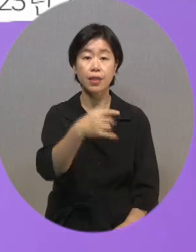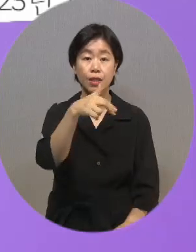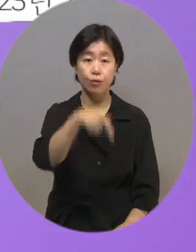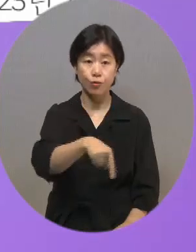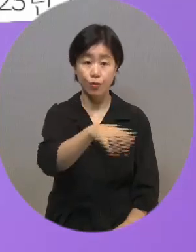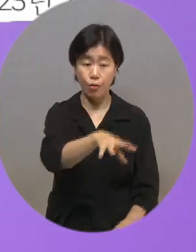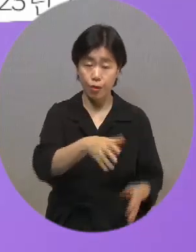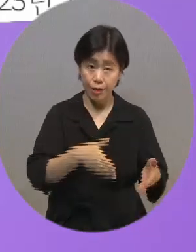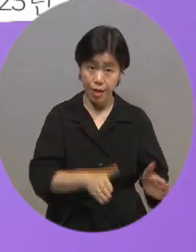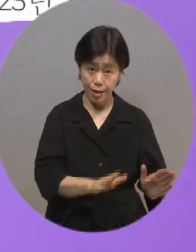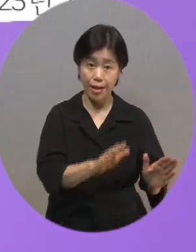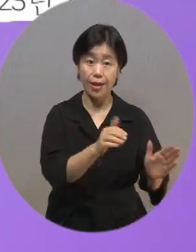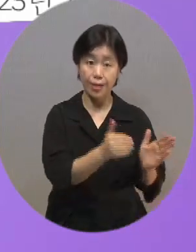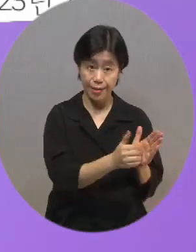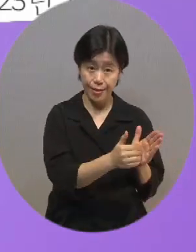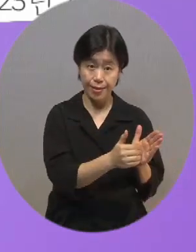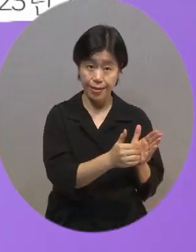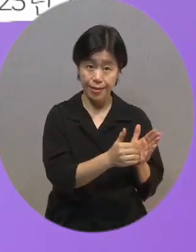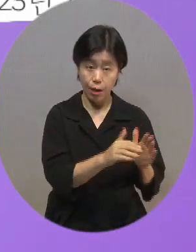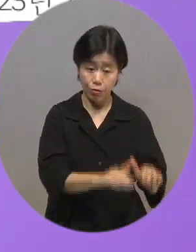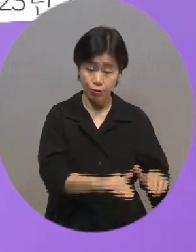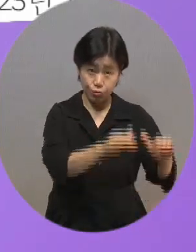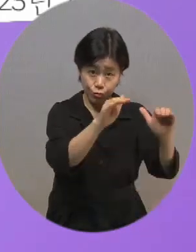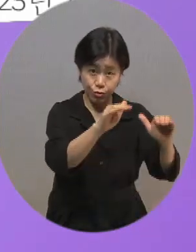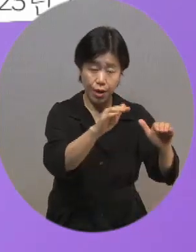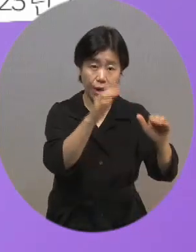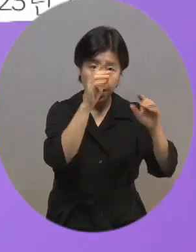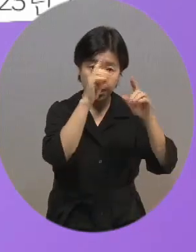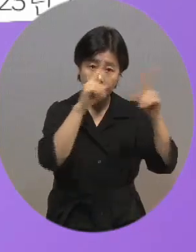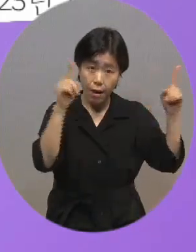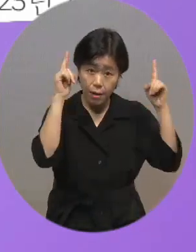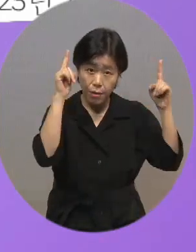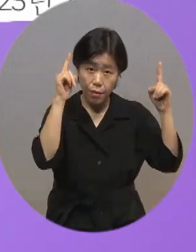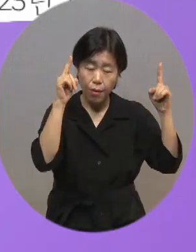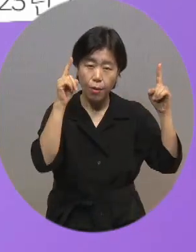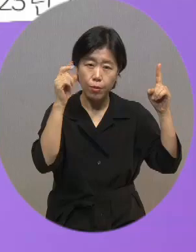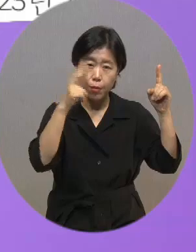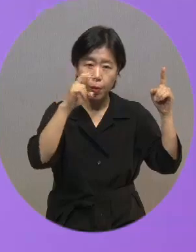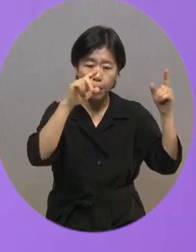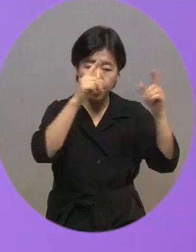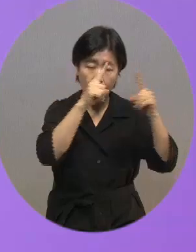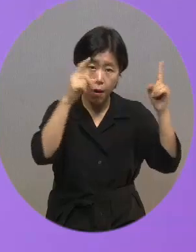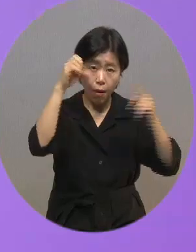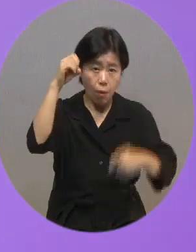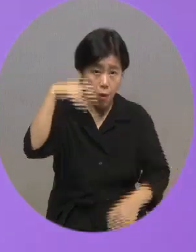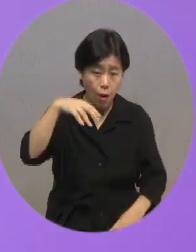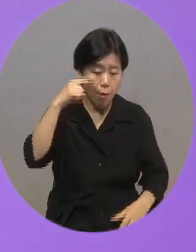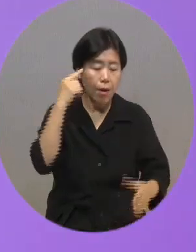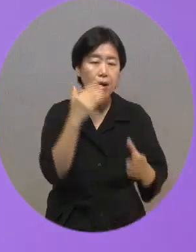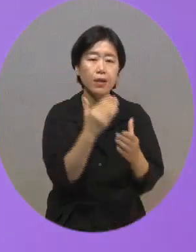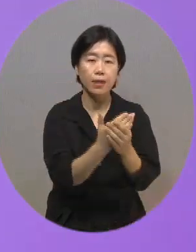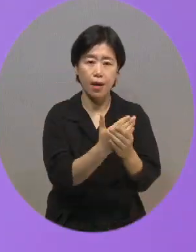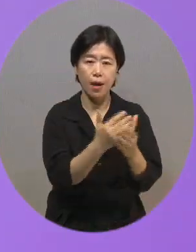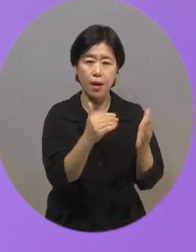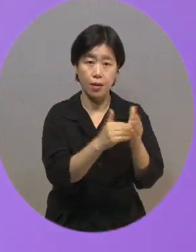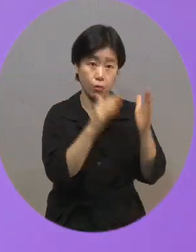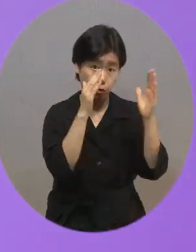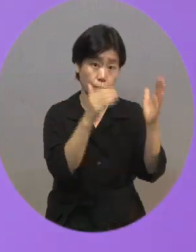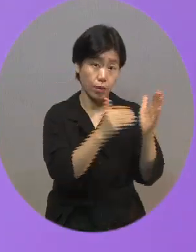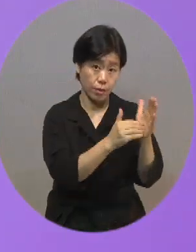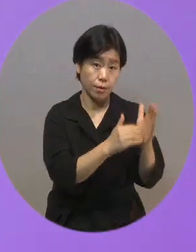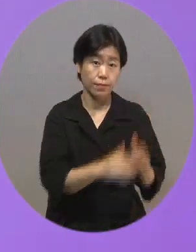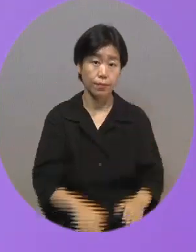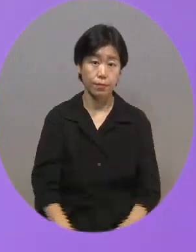태어났고요. 거기서 대학교 박사원 과정까지 마쳤습니다. 제가 올해